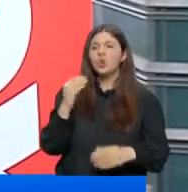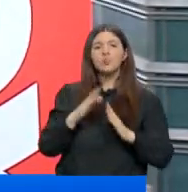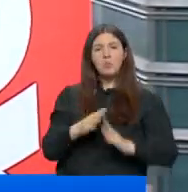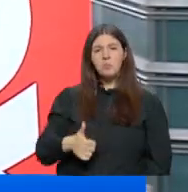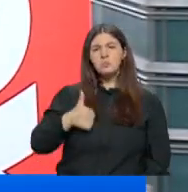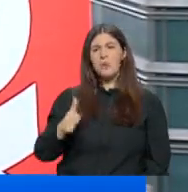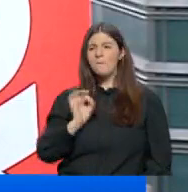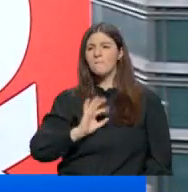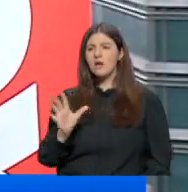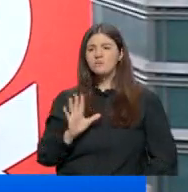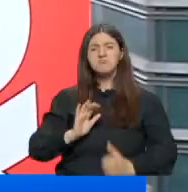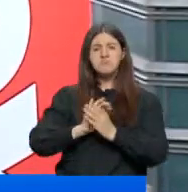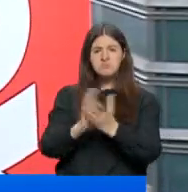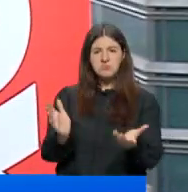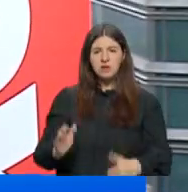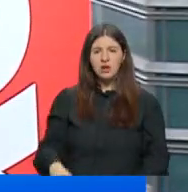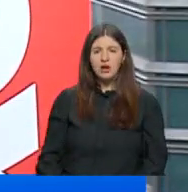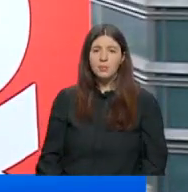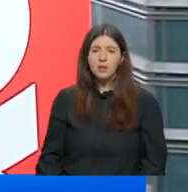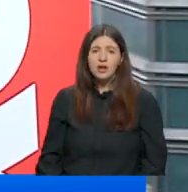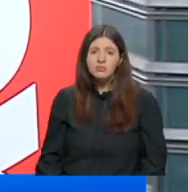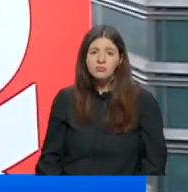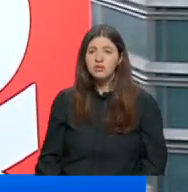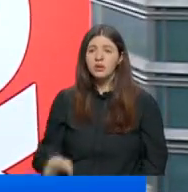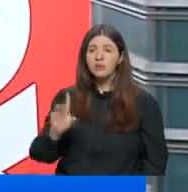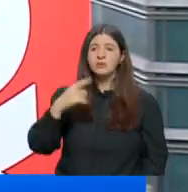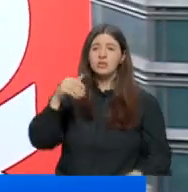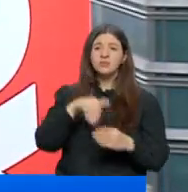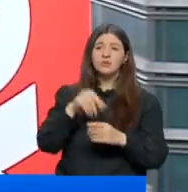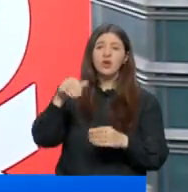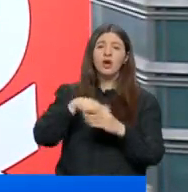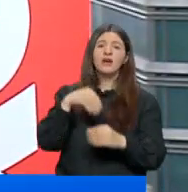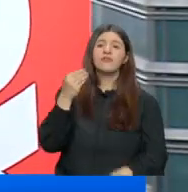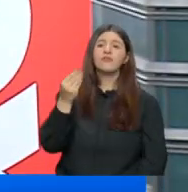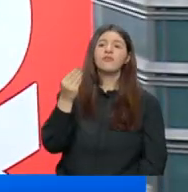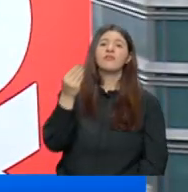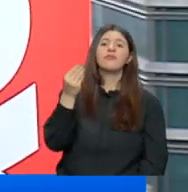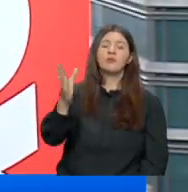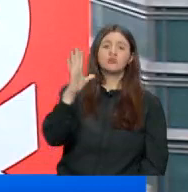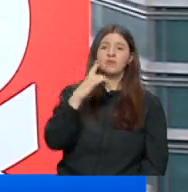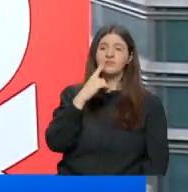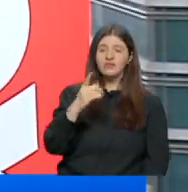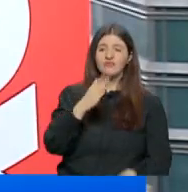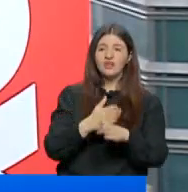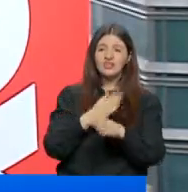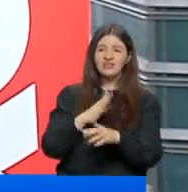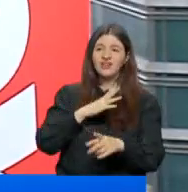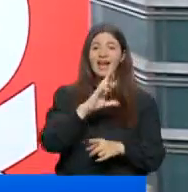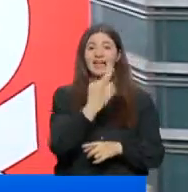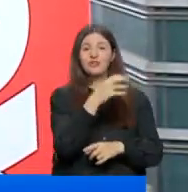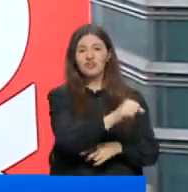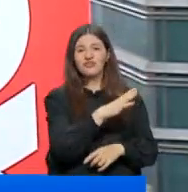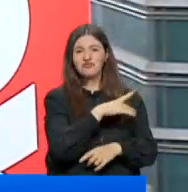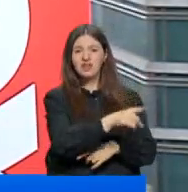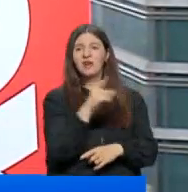muhalefet ediyorsunuz. Takdir ediyorum sizi. Ama bir dahaki seçimde size oy vereceğim diye yurttaşlarımız var bir de. Rezervasyon var ya.